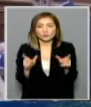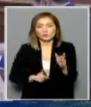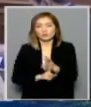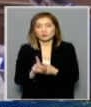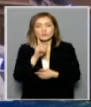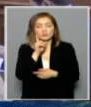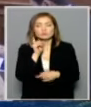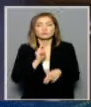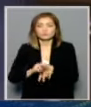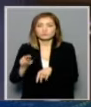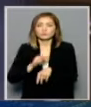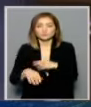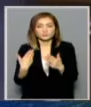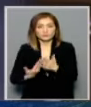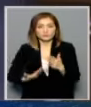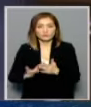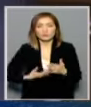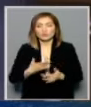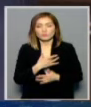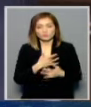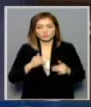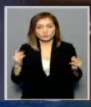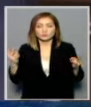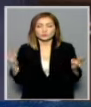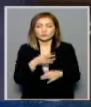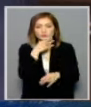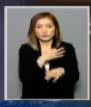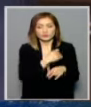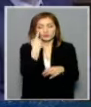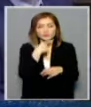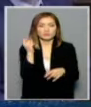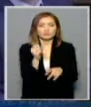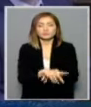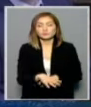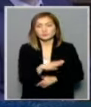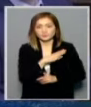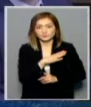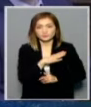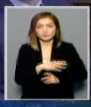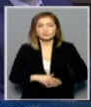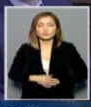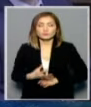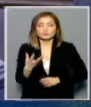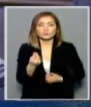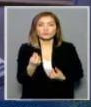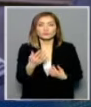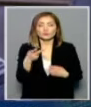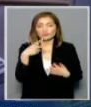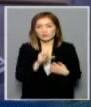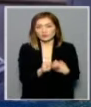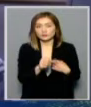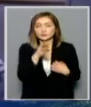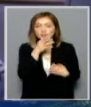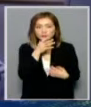бастап жастар арасында түсіндіру жұмыстарын күшейтуді тапсырып, жауапты тұлғаларға бірқатар нақты міндет жүктеді. Сондай-ақ, екі апталық